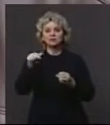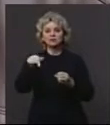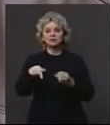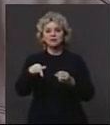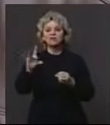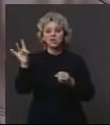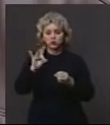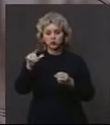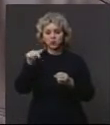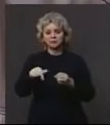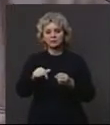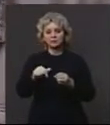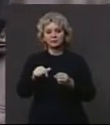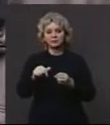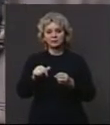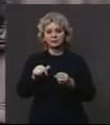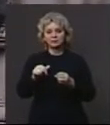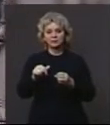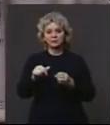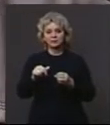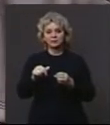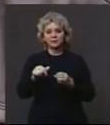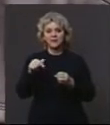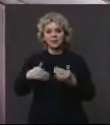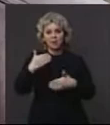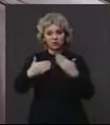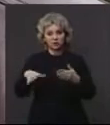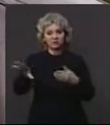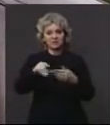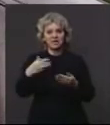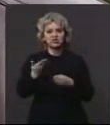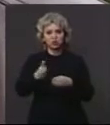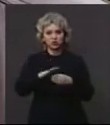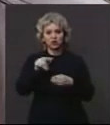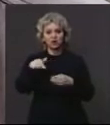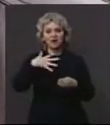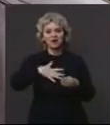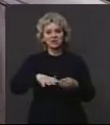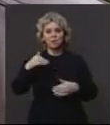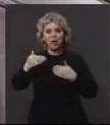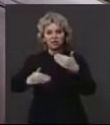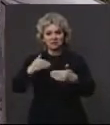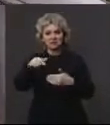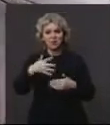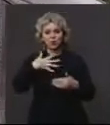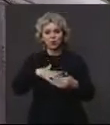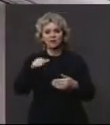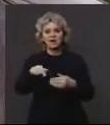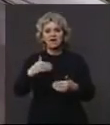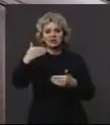рассвет будет в Ростове. И ребята пошли. Сначала тяжелейшее ранение, но ползла, истекая кровью, и